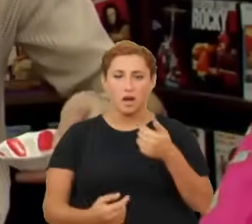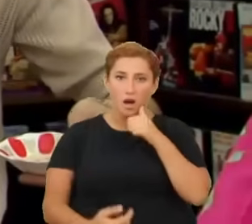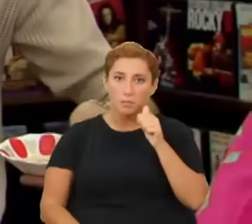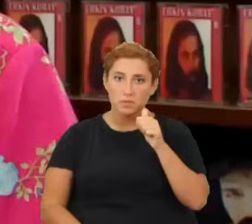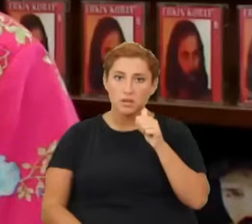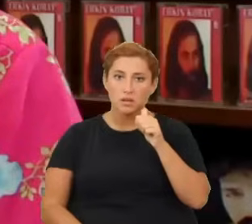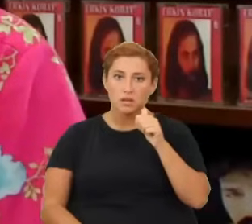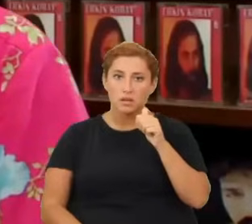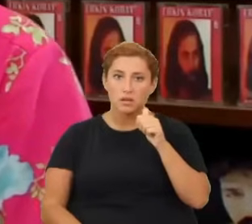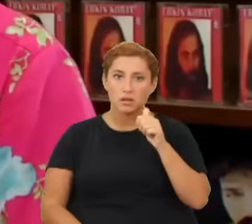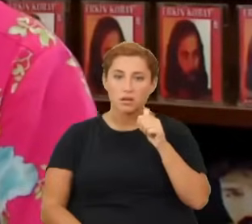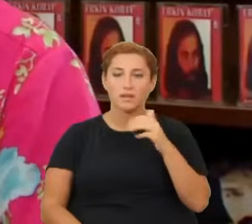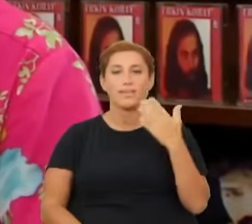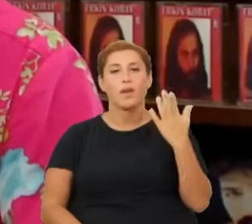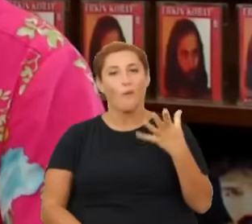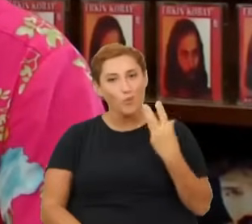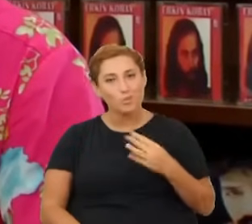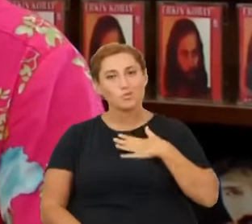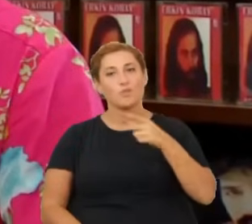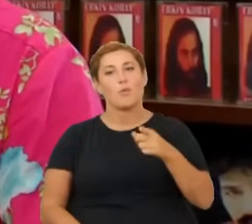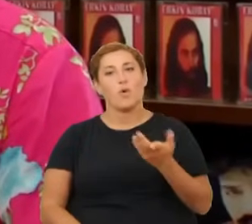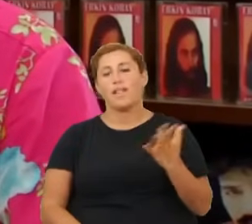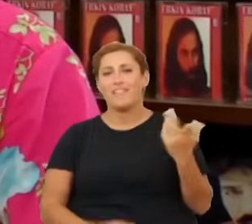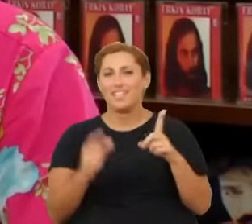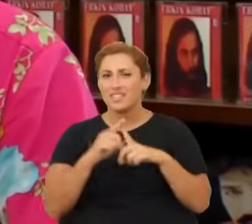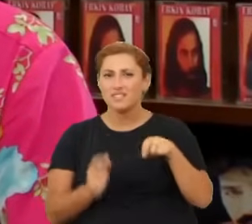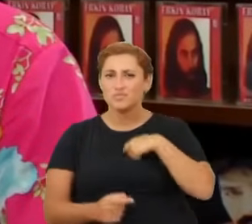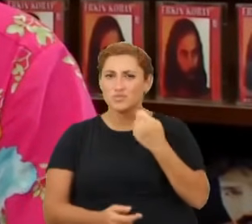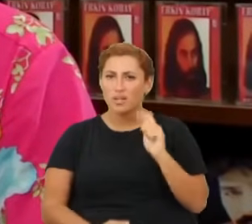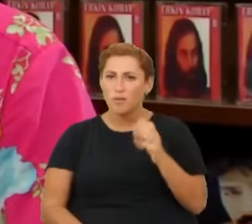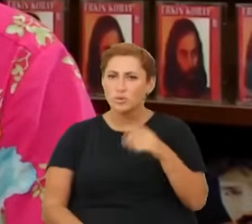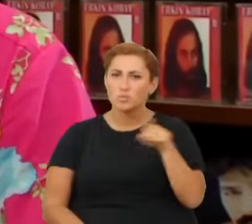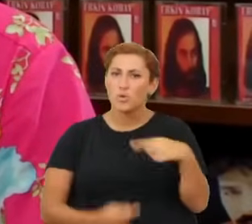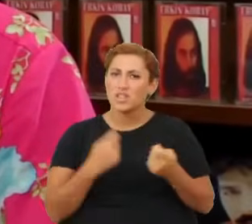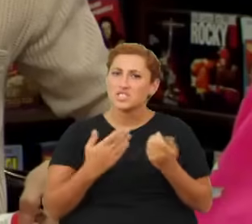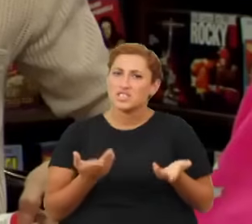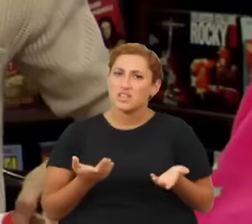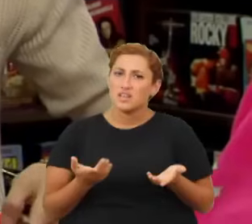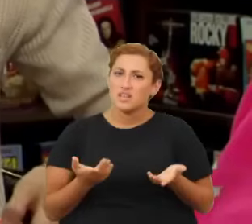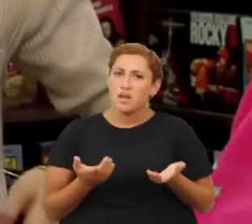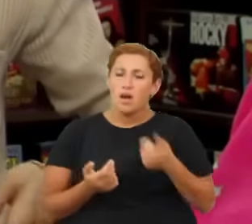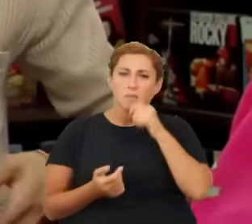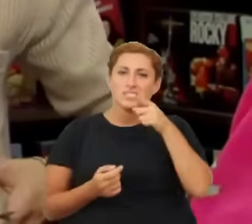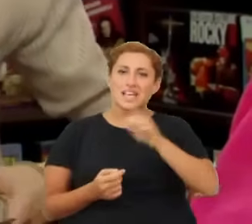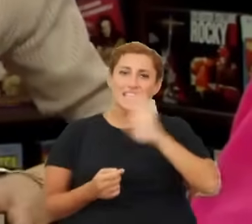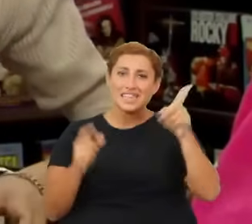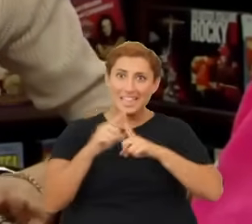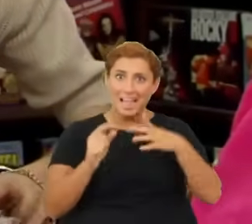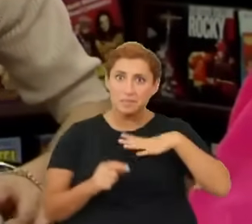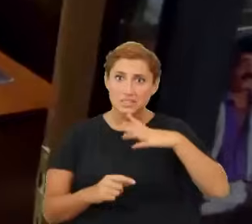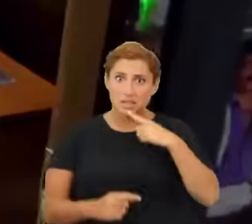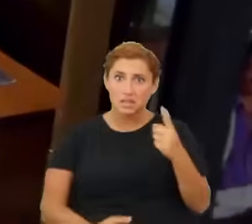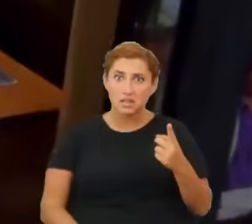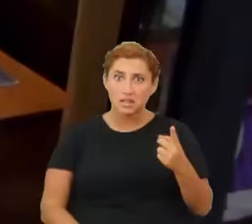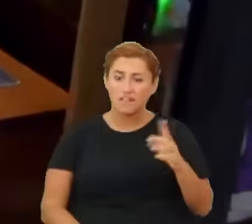Abi! Ya olur mu canım öyle şey? Ne dileği? Nereden çıkartıyorsunuz böyle şeyleri ya? Abi sen gittin, dileği mi istedin